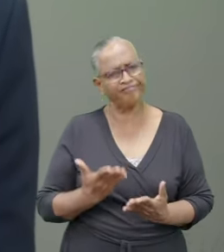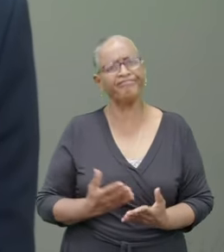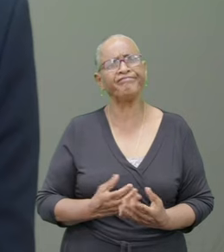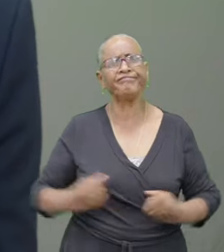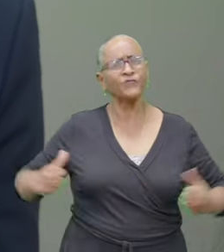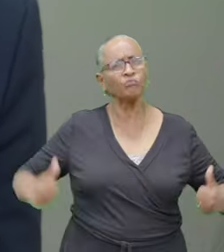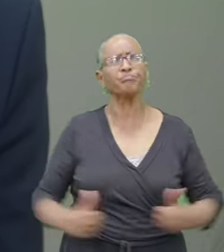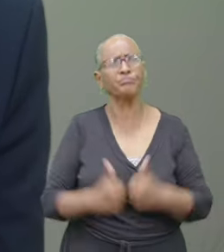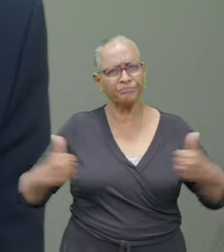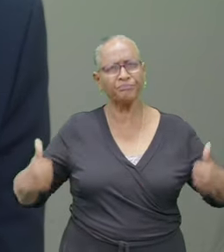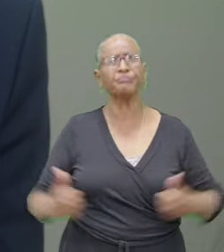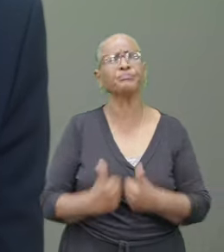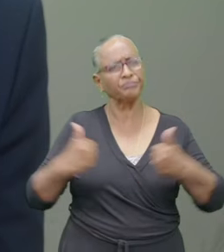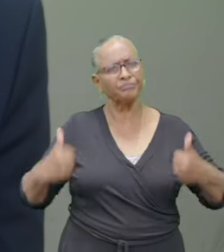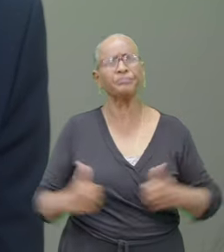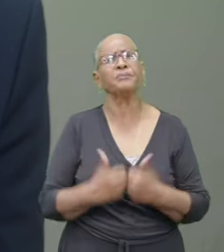ook.